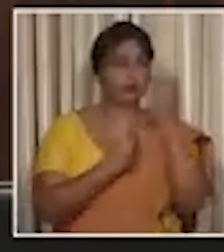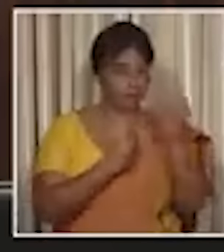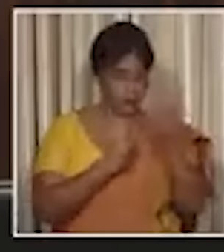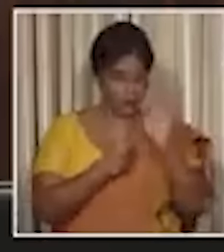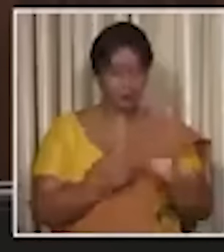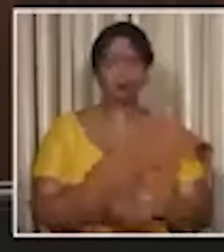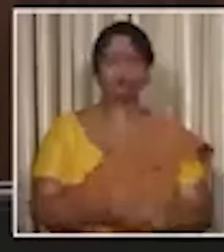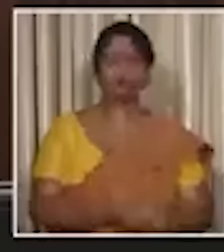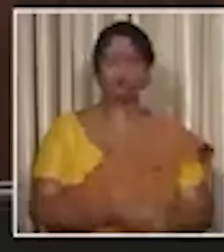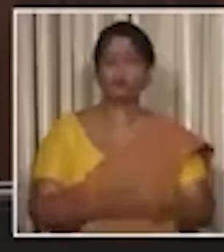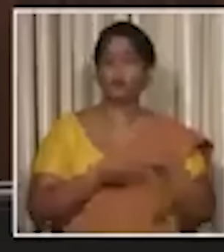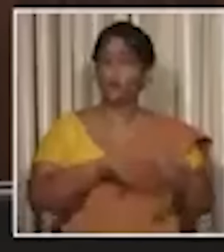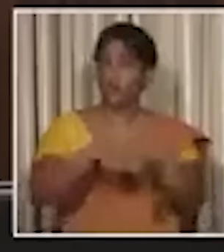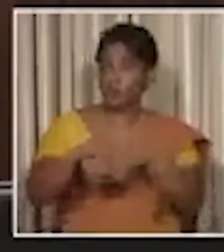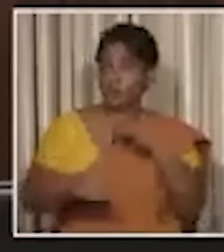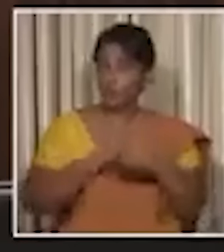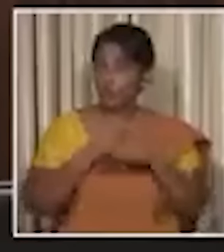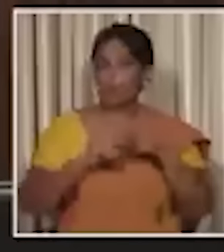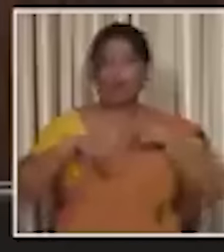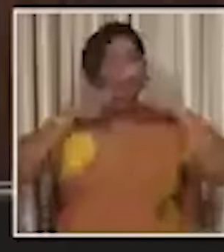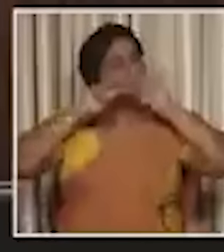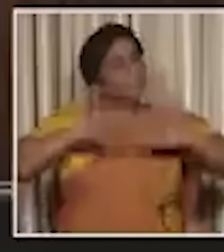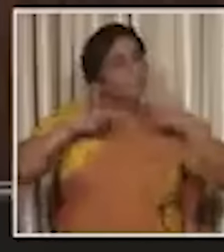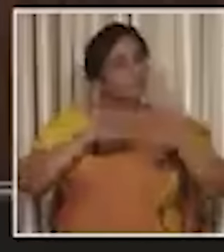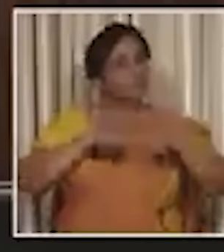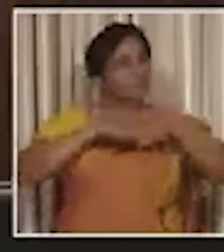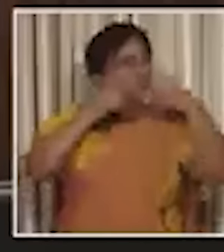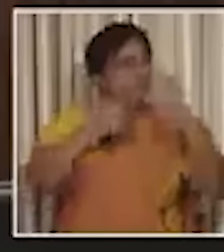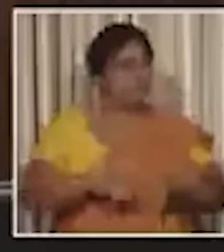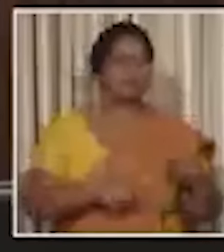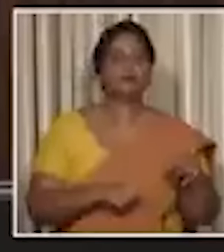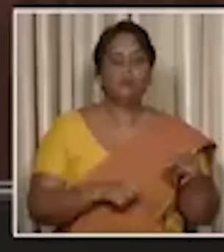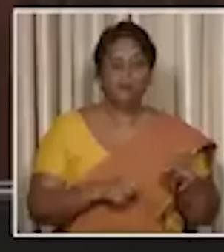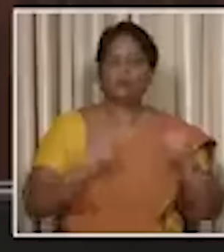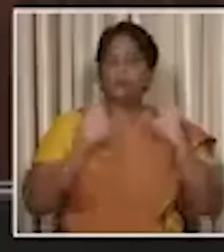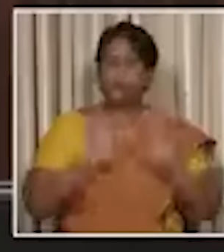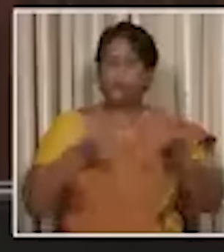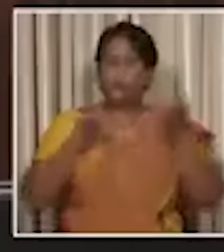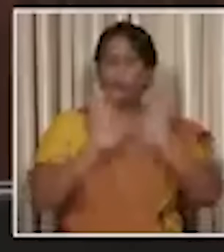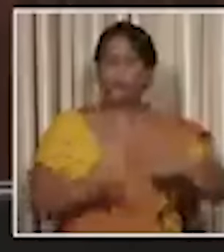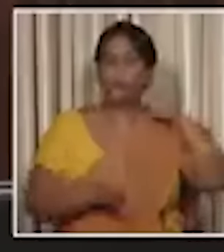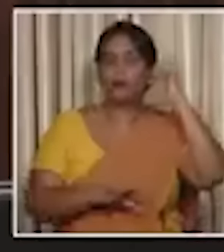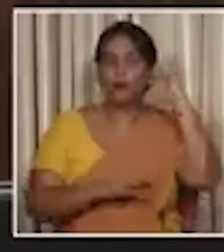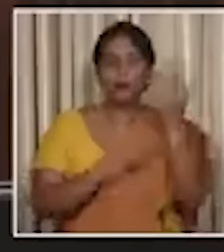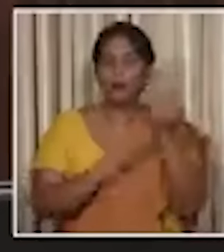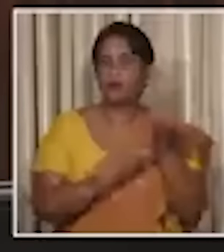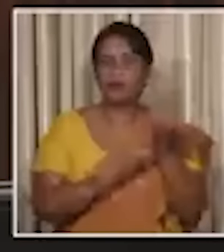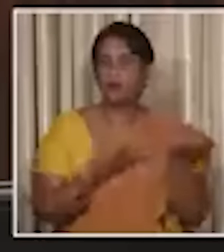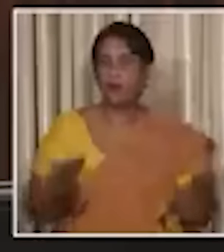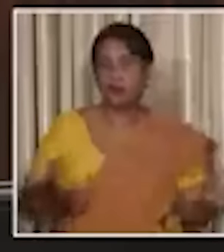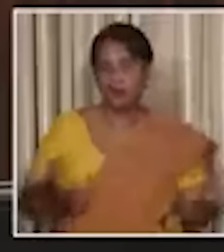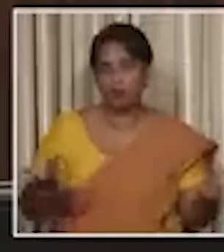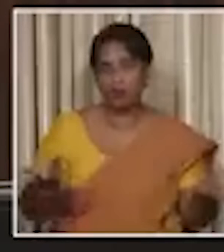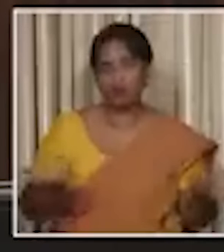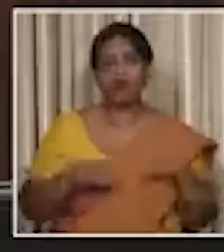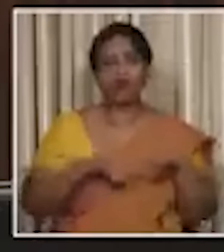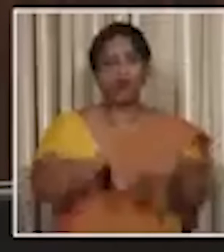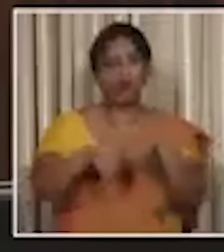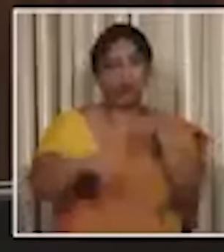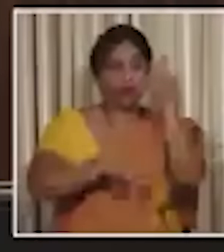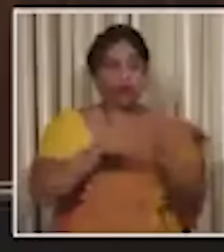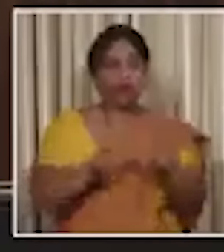ஒரு தேசிய சபையில் பேச வேண்டியதில்லை என்ற போதிலும் பிரதேச சபை மட்டத்திலாக ஒரு பிரச்சனையாக இருந்தால் நீங்கள் கேளுங்கள். எமது நாட்டின் பெண்களிடம் இந்த நாட்டில் தமக்கு